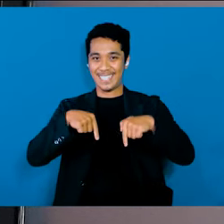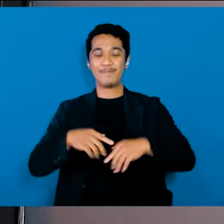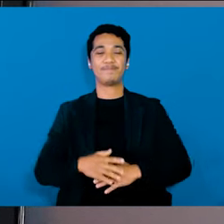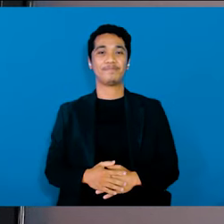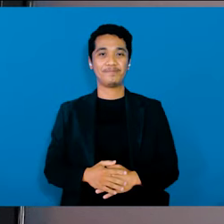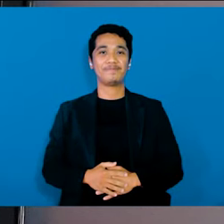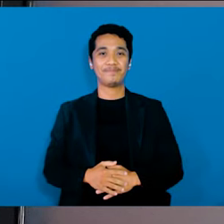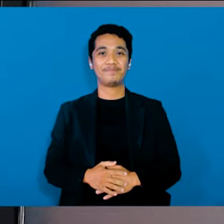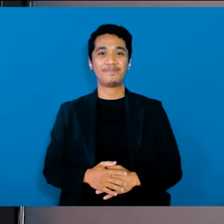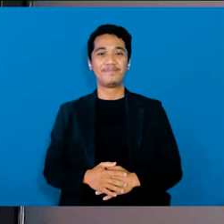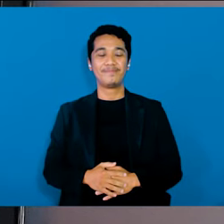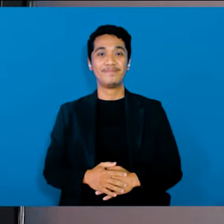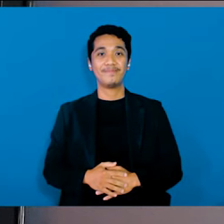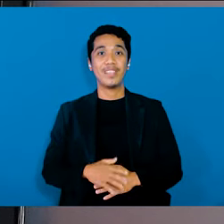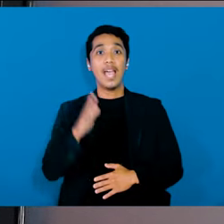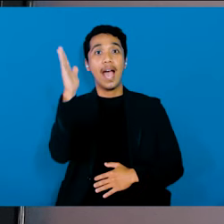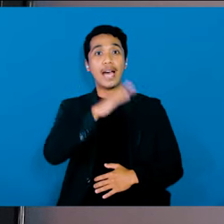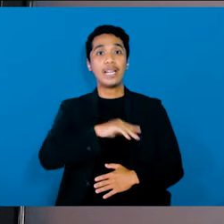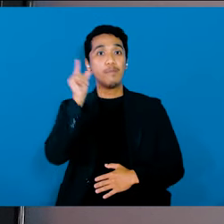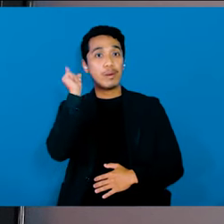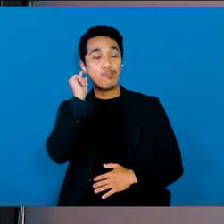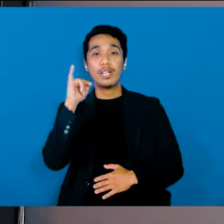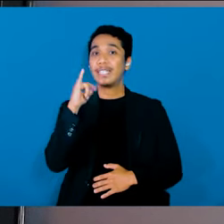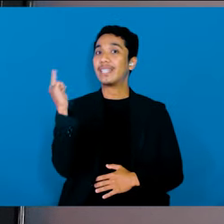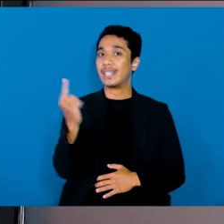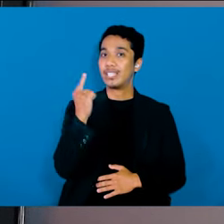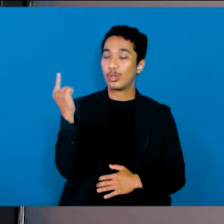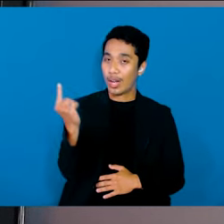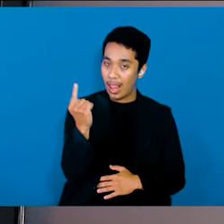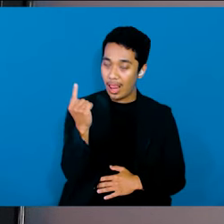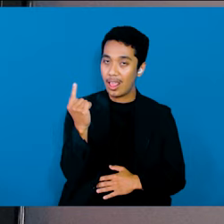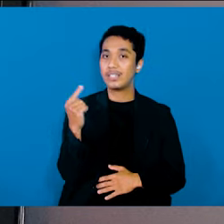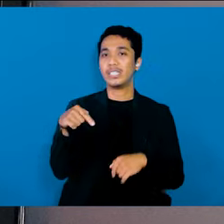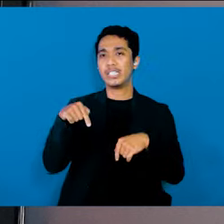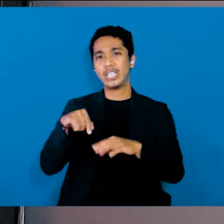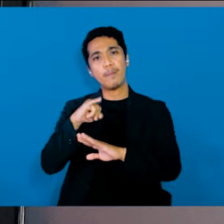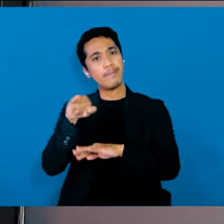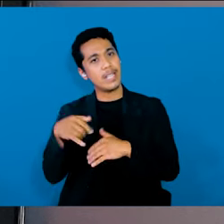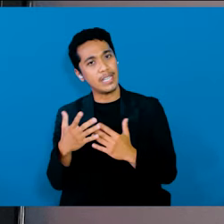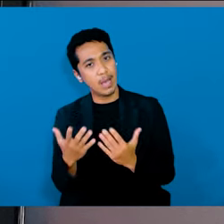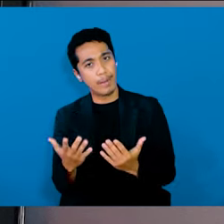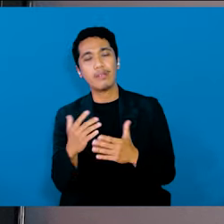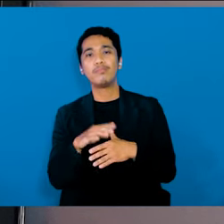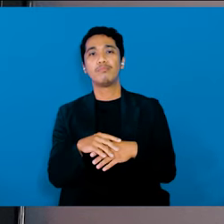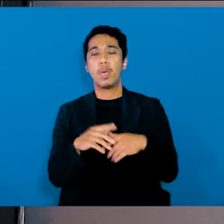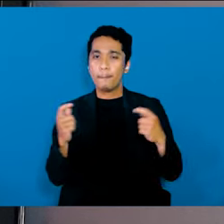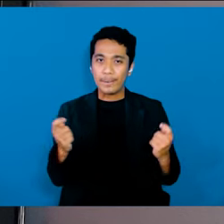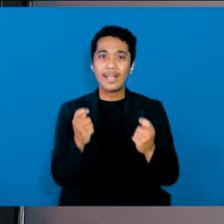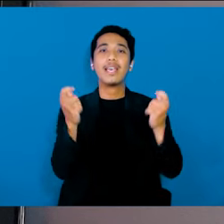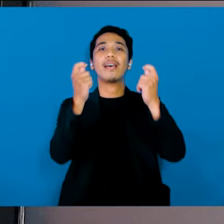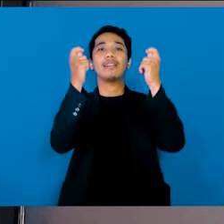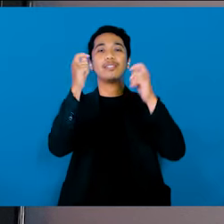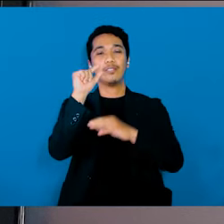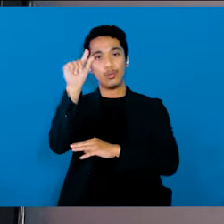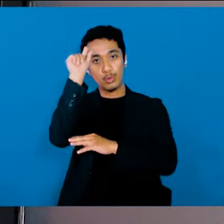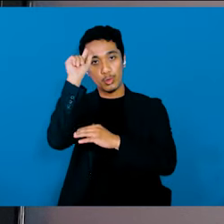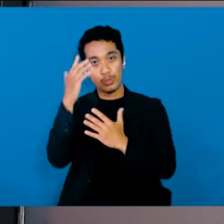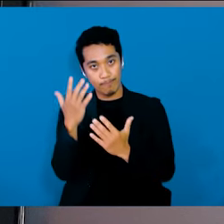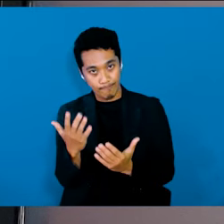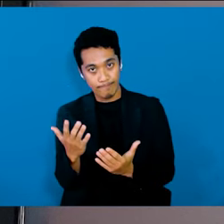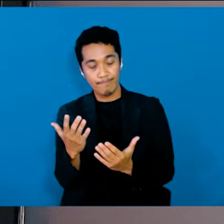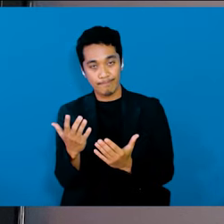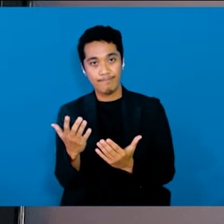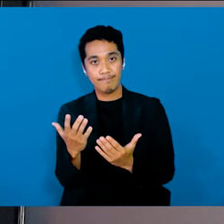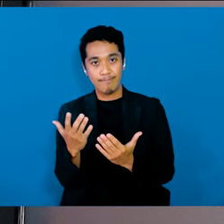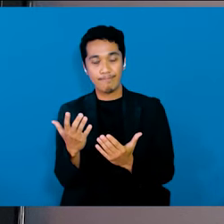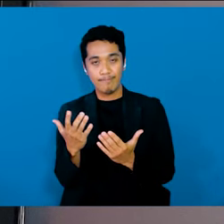Nah, Hari Perempuan Internasional ini menjadikan sebuah perayaan terhadap